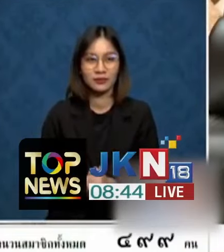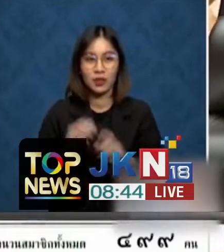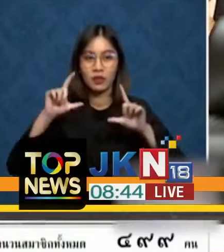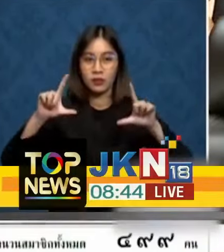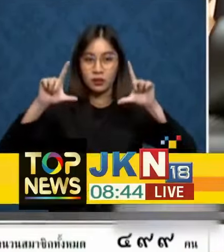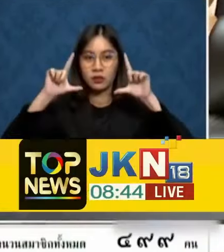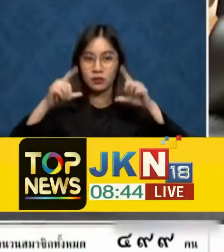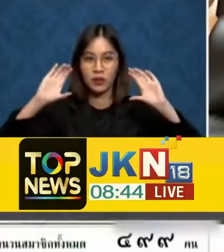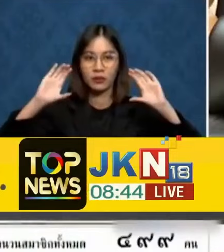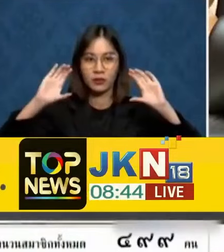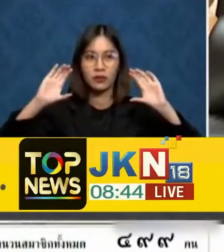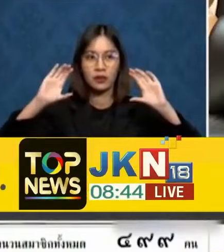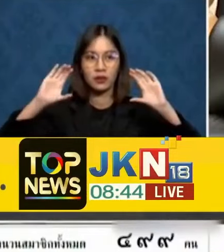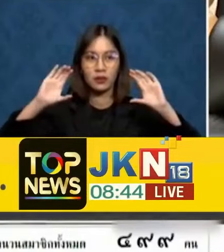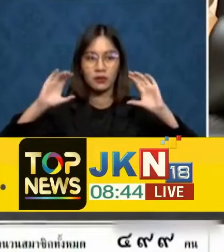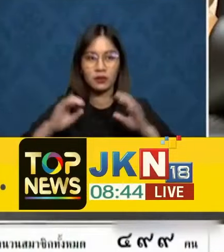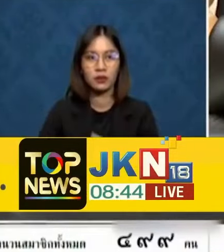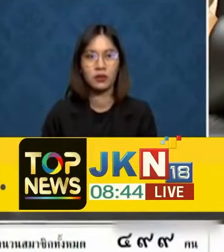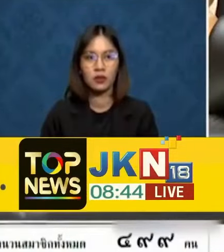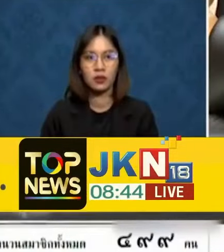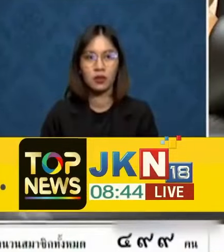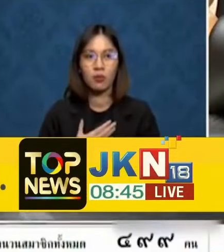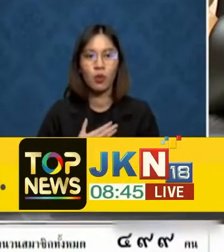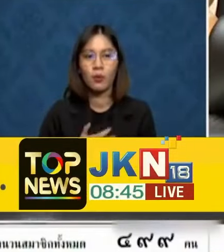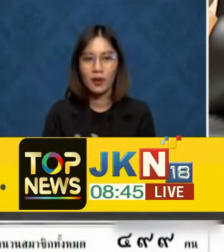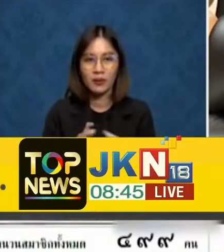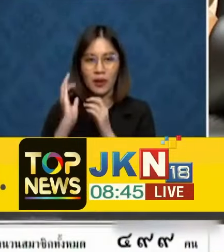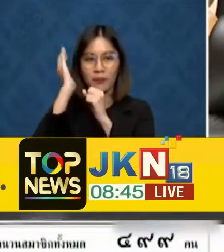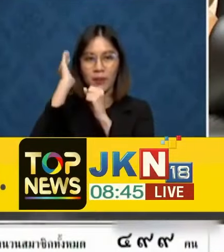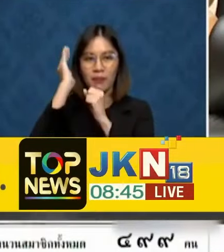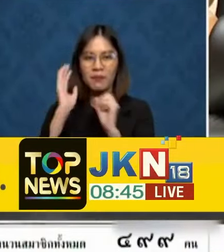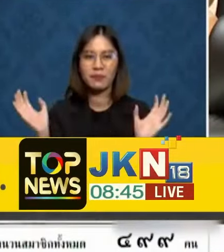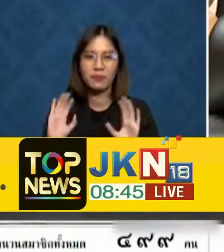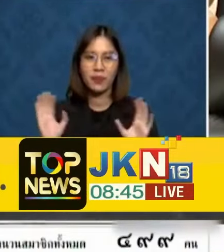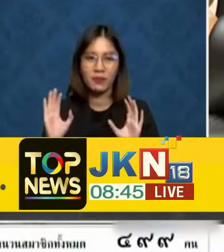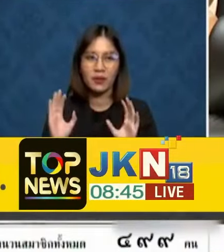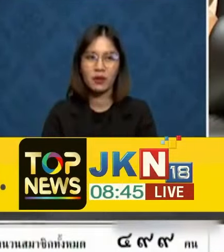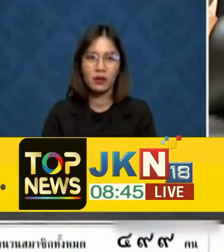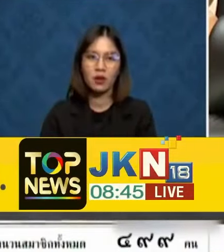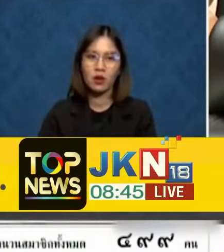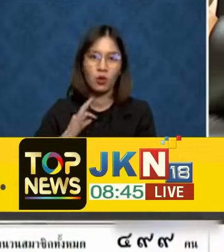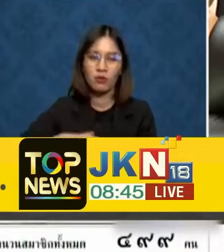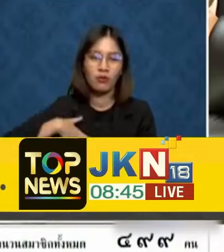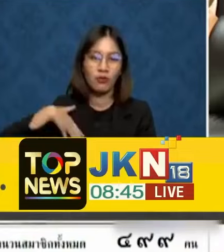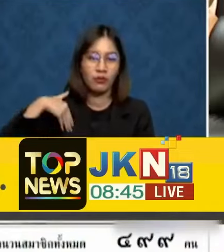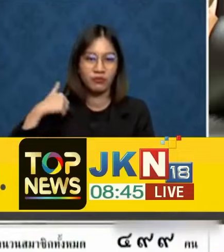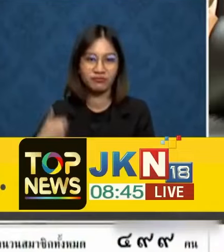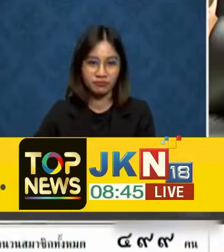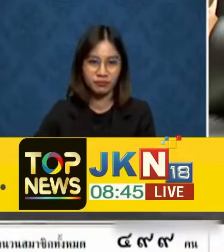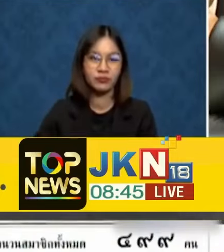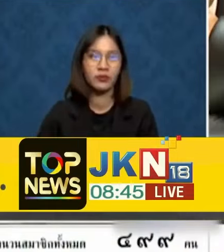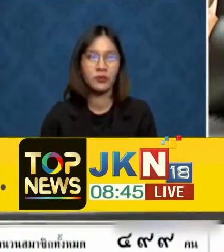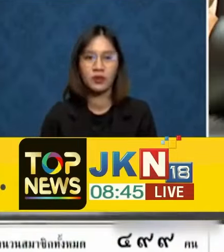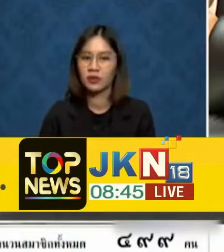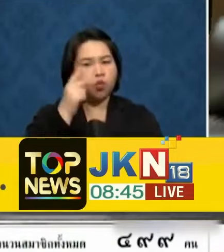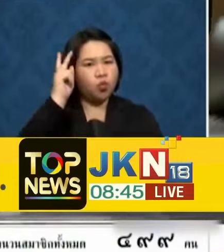แค่ 0.2% ปี68โต 0.3% รัฐบาลที่บอกว่าจะทำให้เศรษฐกิจหมุนโตมัน